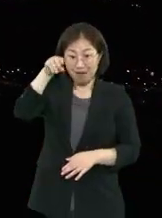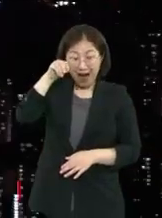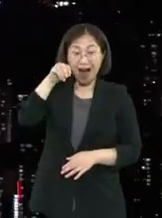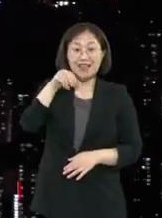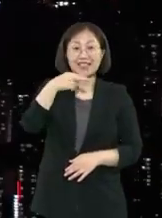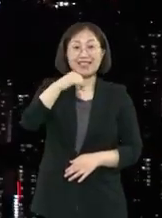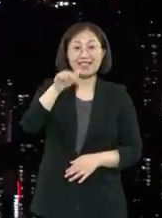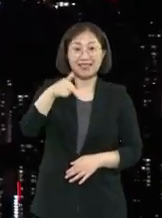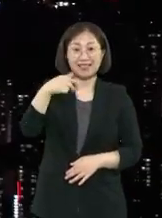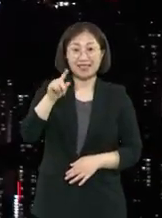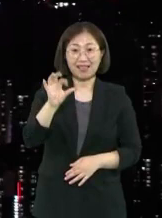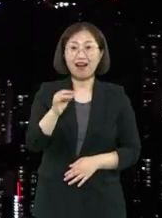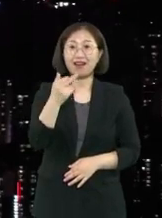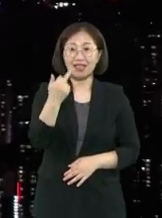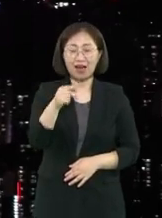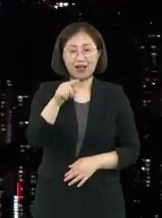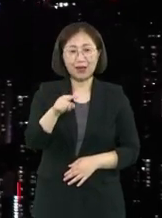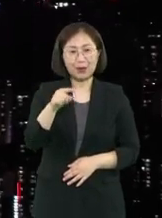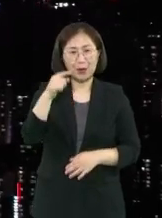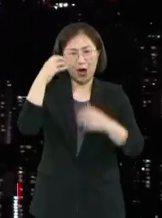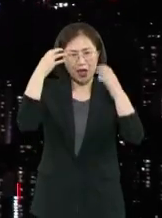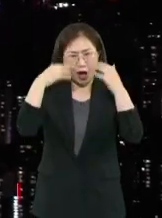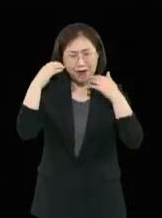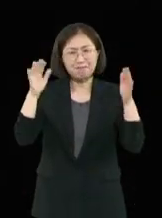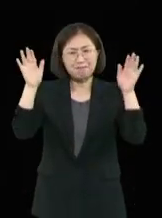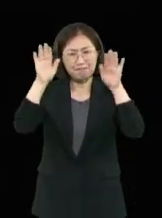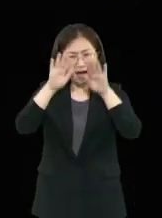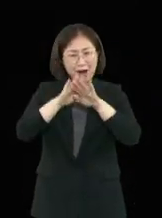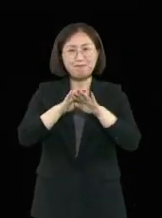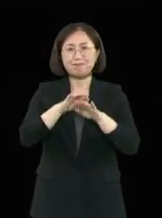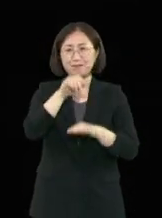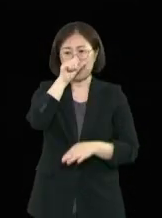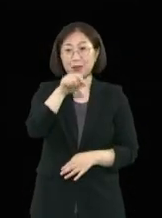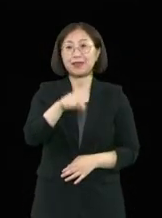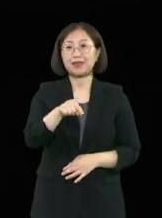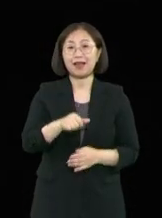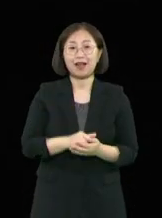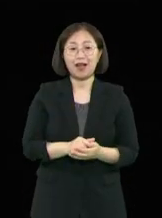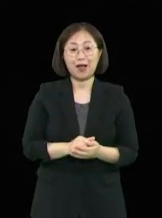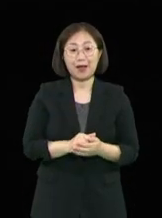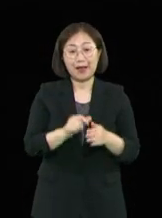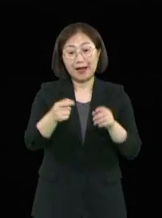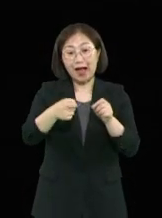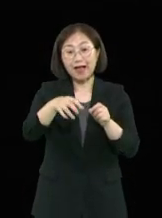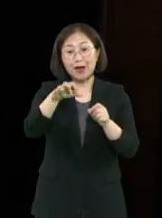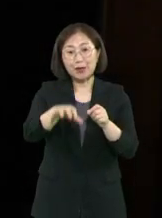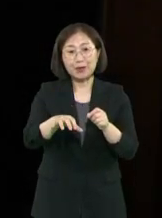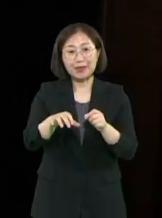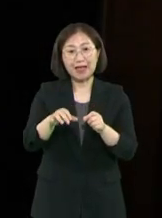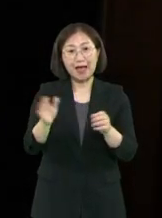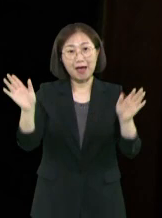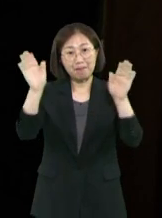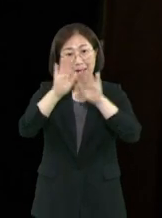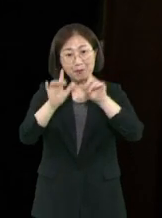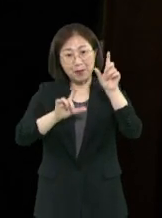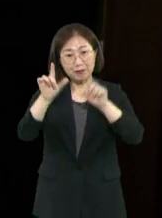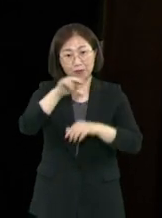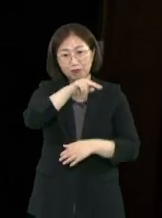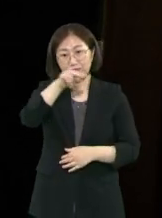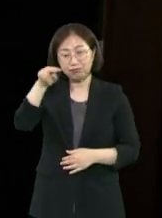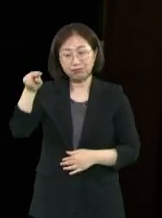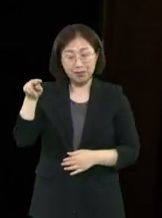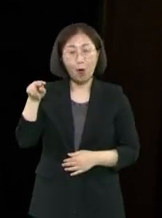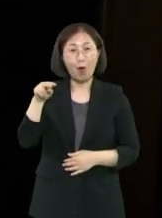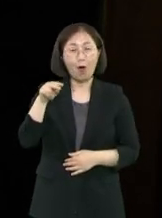전망대도 한여름밤 최고의 피서 장소입니다. 도심 속에서 조금 벗어나 야경을 감상하며 조용하게 더위도